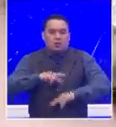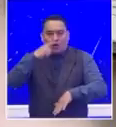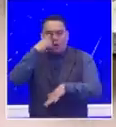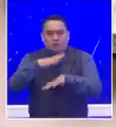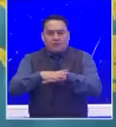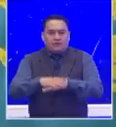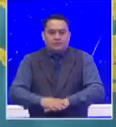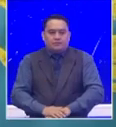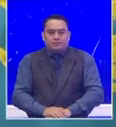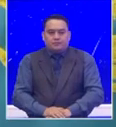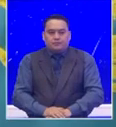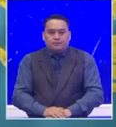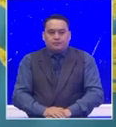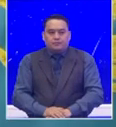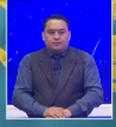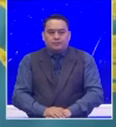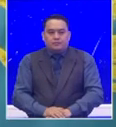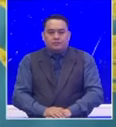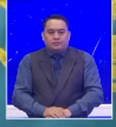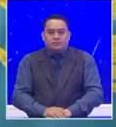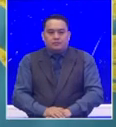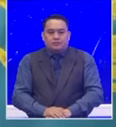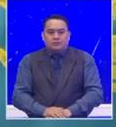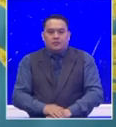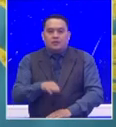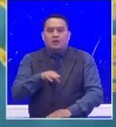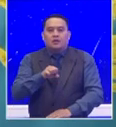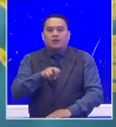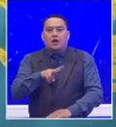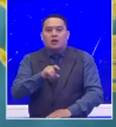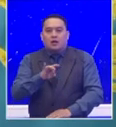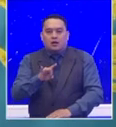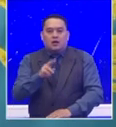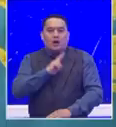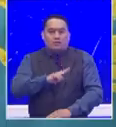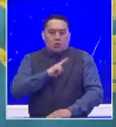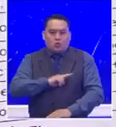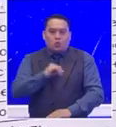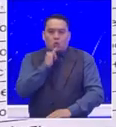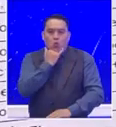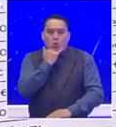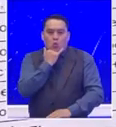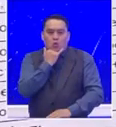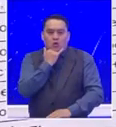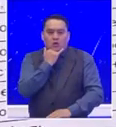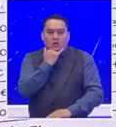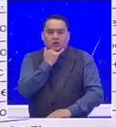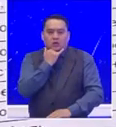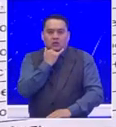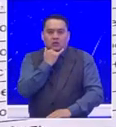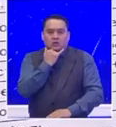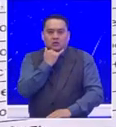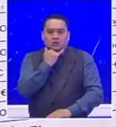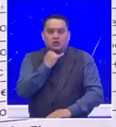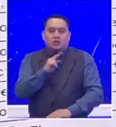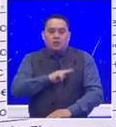акимов. Нет, Талга, он работает. Уйгур, плохо тоже. Половина желтый,